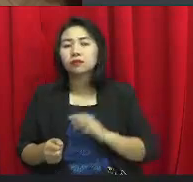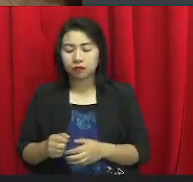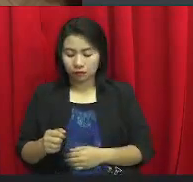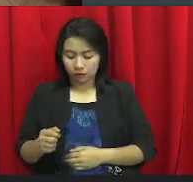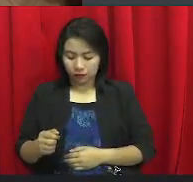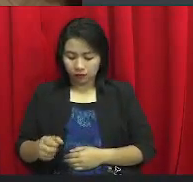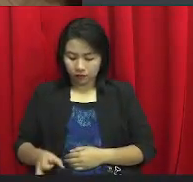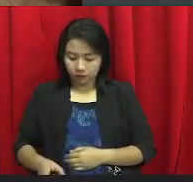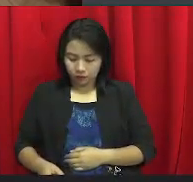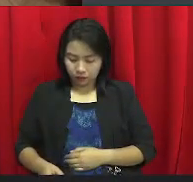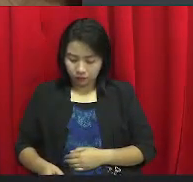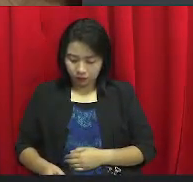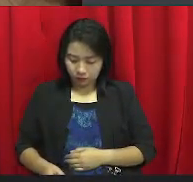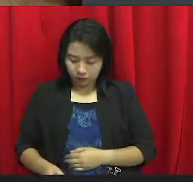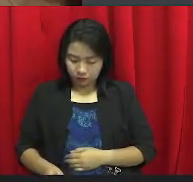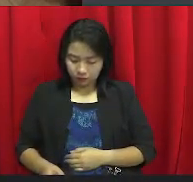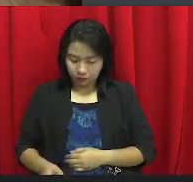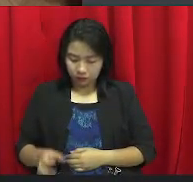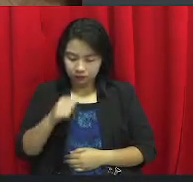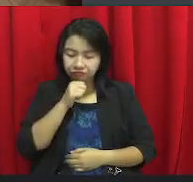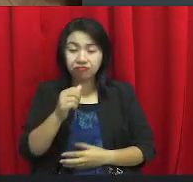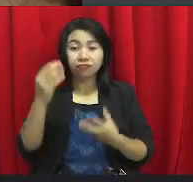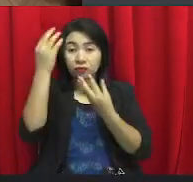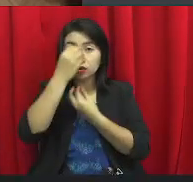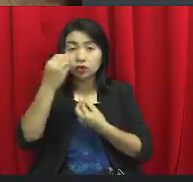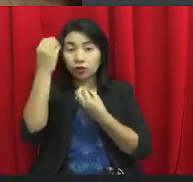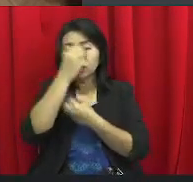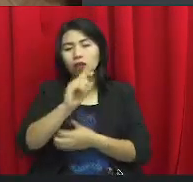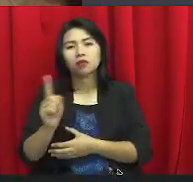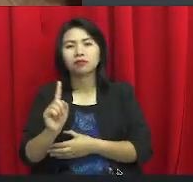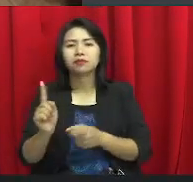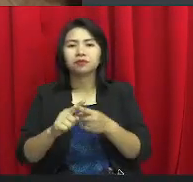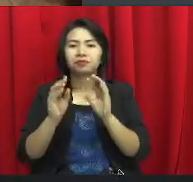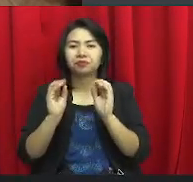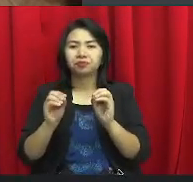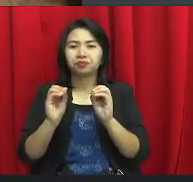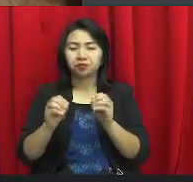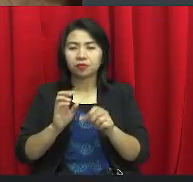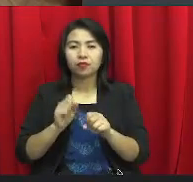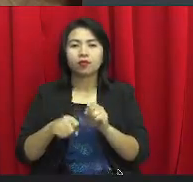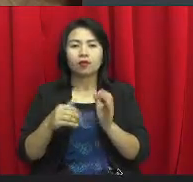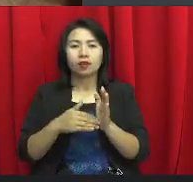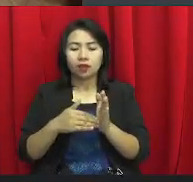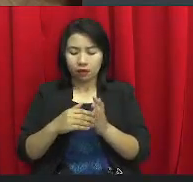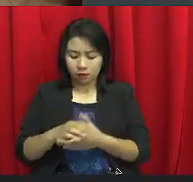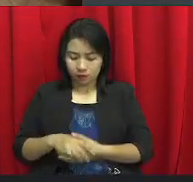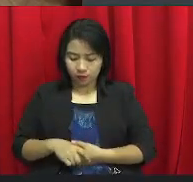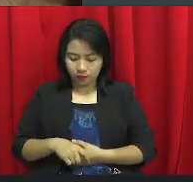hindi po confused na ito bang ituturo ko, ano ba ituturo ko. So kaya mga kapatid,